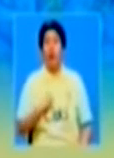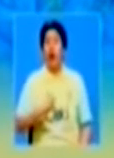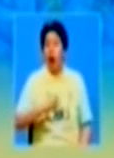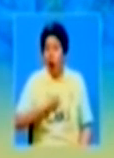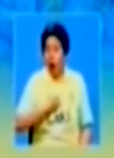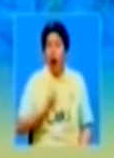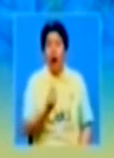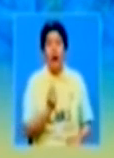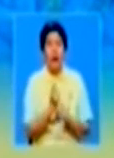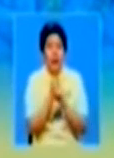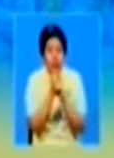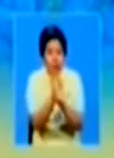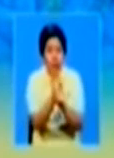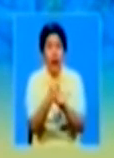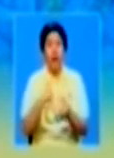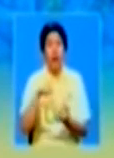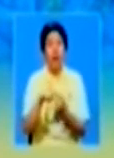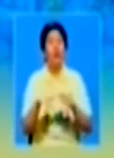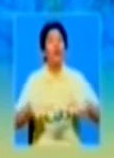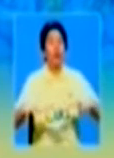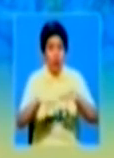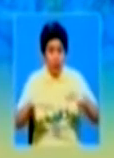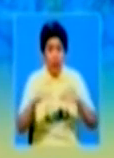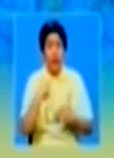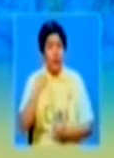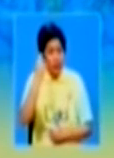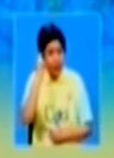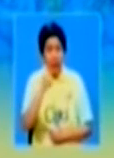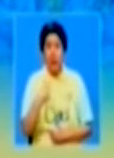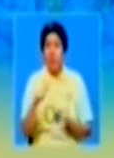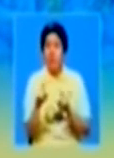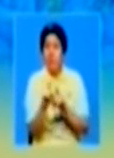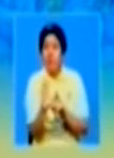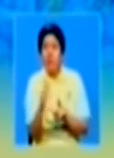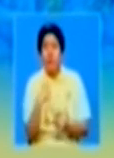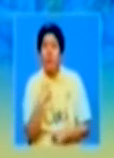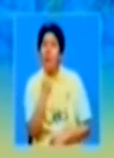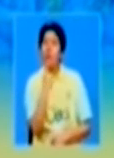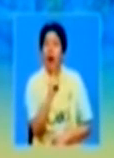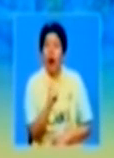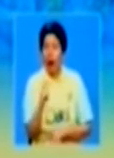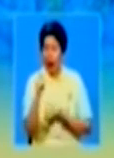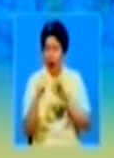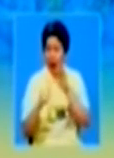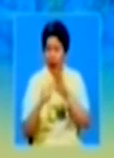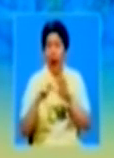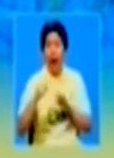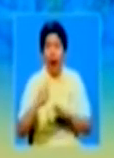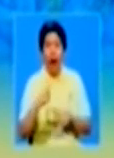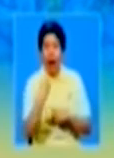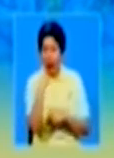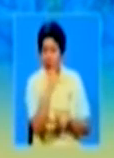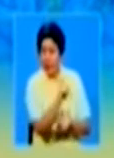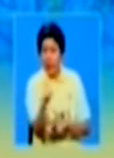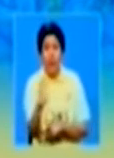หมายทุกประการค่ะส่วนการประกาศอำนาจตามมาตรา44ของรัฐธรรมนูญชั่วคราวในเรื่องของการระบายข้าวก็เพื่อป้องกันการบิดเบือนให้ร้